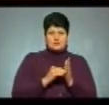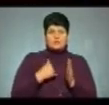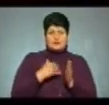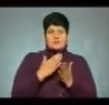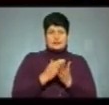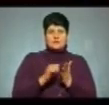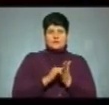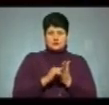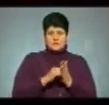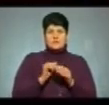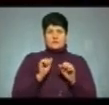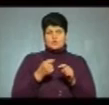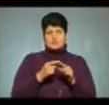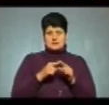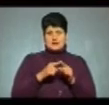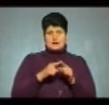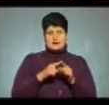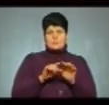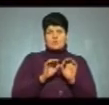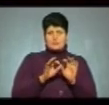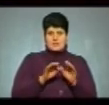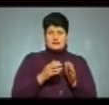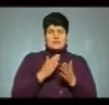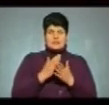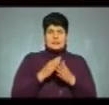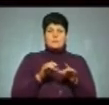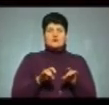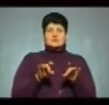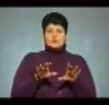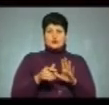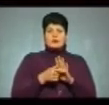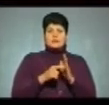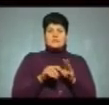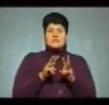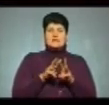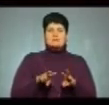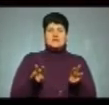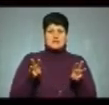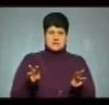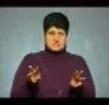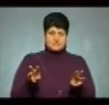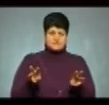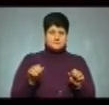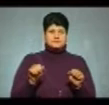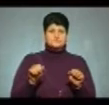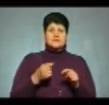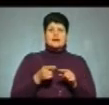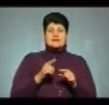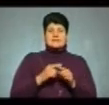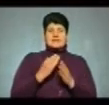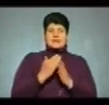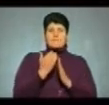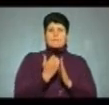документи, я можу це прокоментувати. Значить, є постанова Кабінету міністрів. Значить, це є